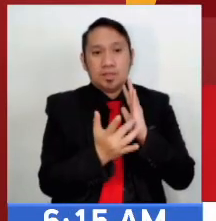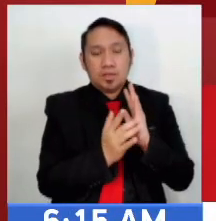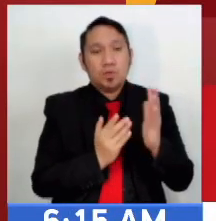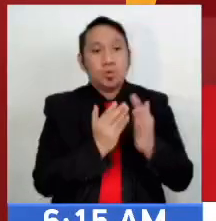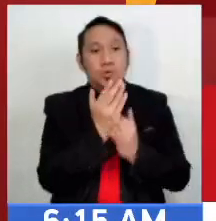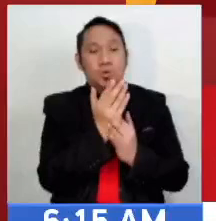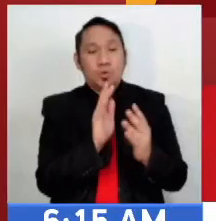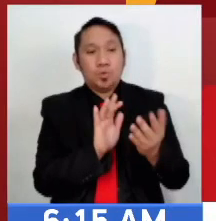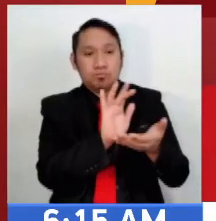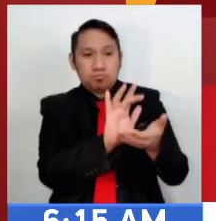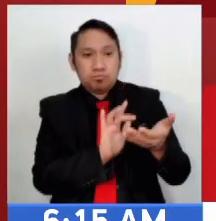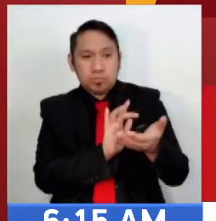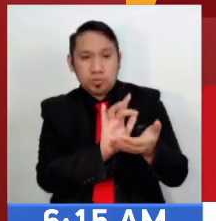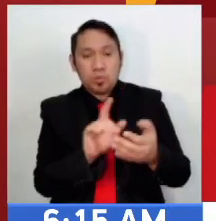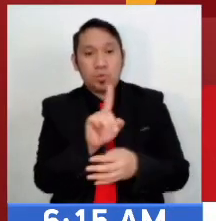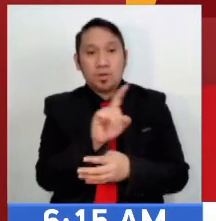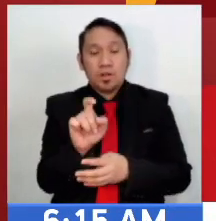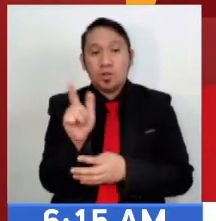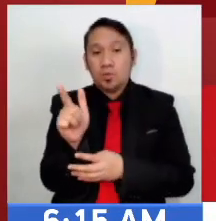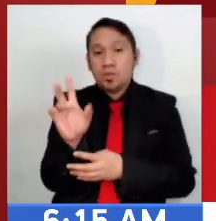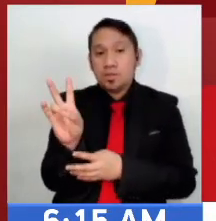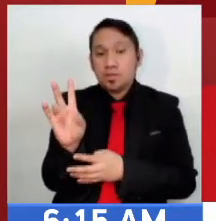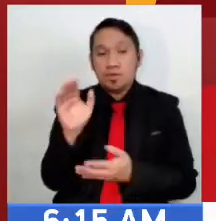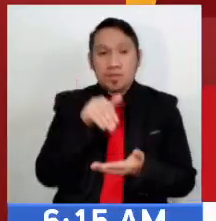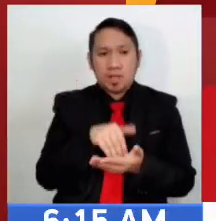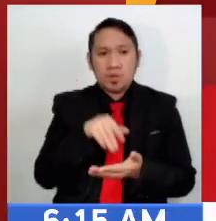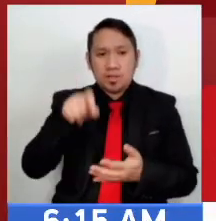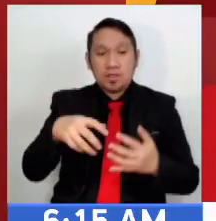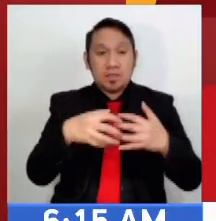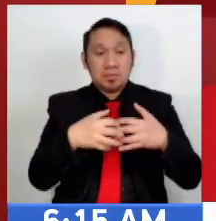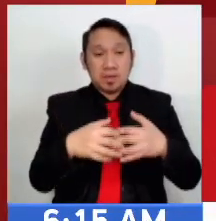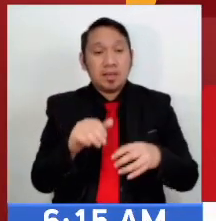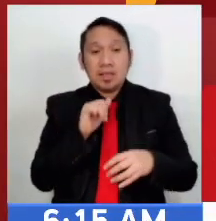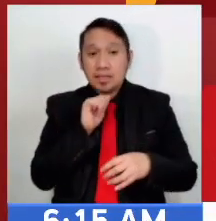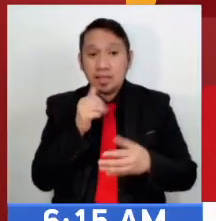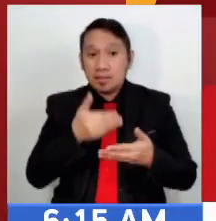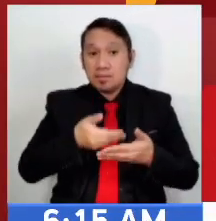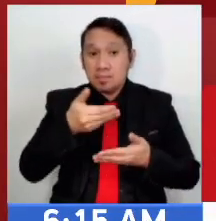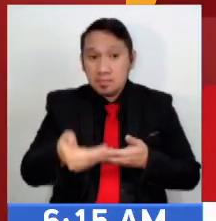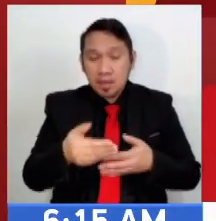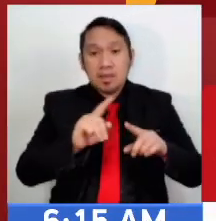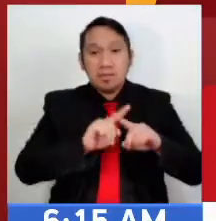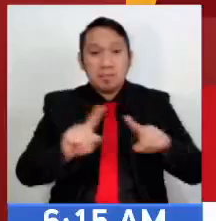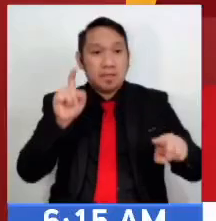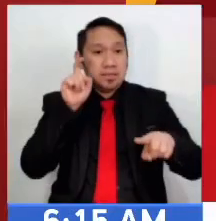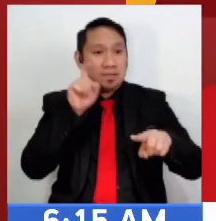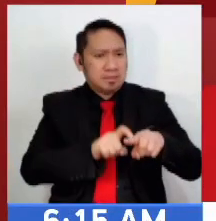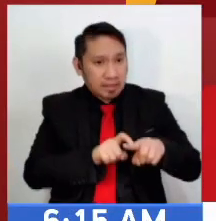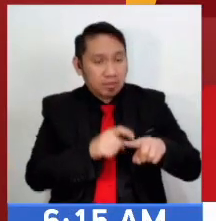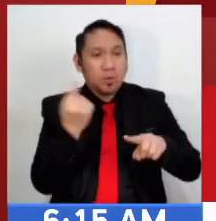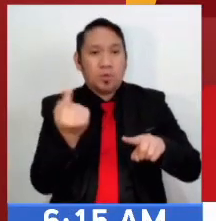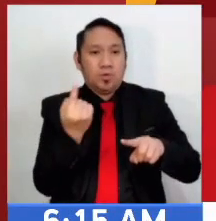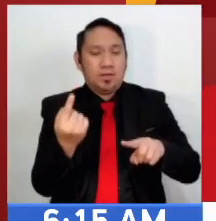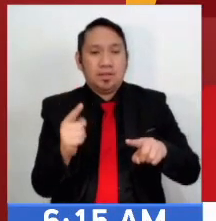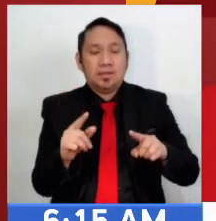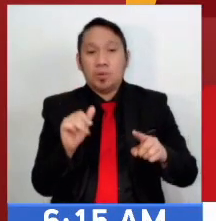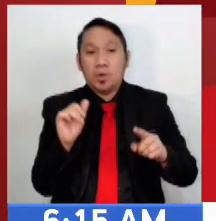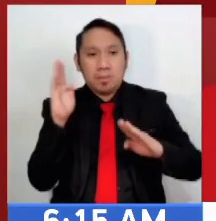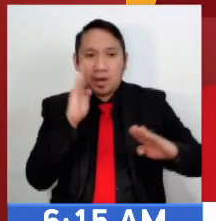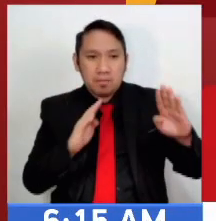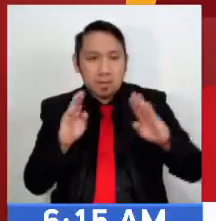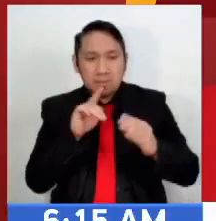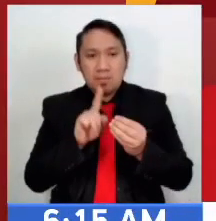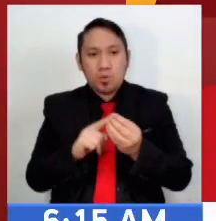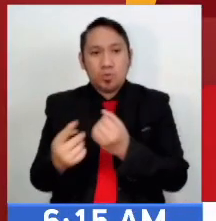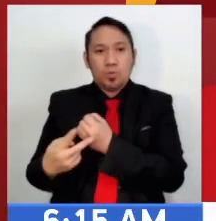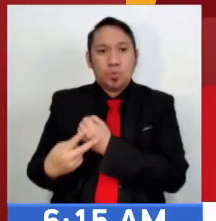127,000 na makina ang kailangan pero hindi raw bibilin kundi rerentahan lang muna para wala raw problema sa storage at maintenance. Ang